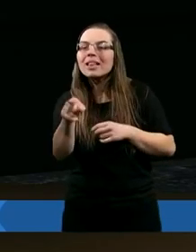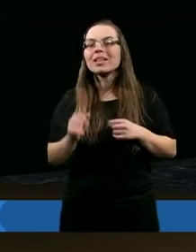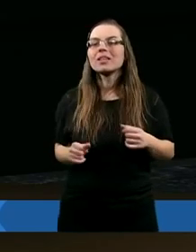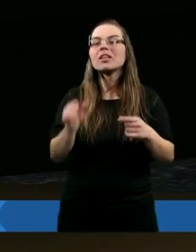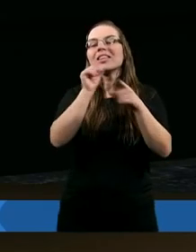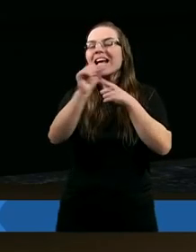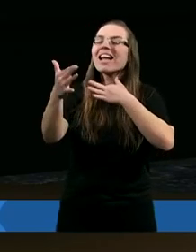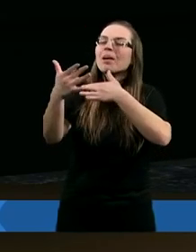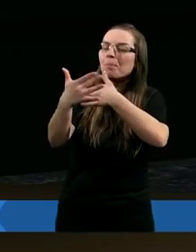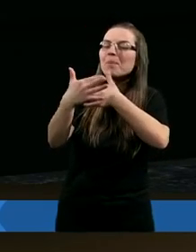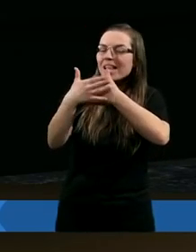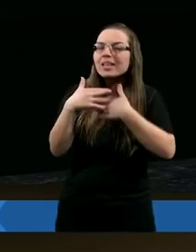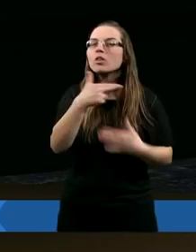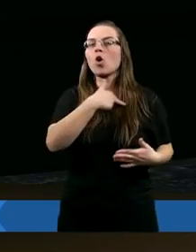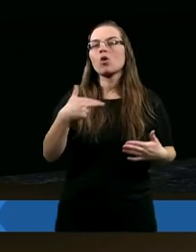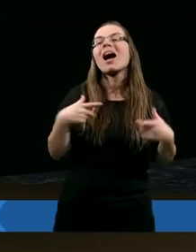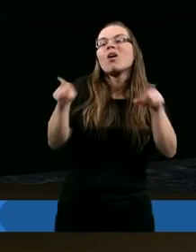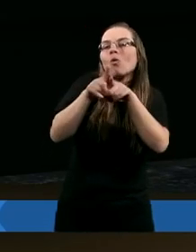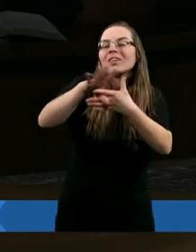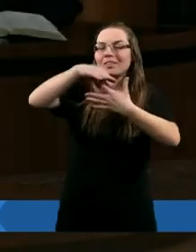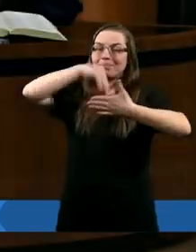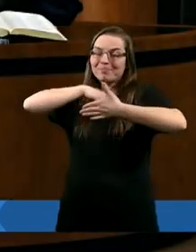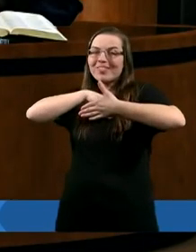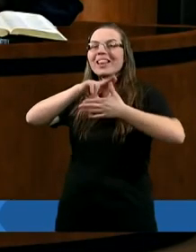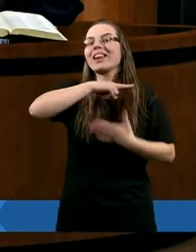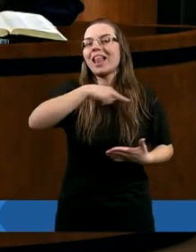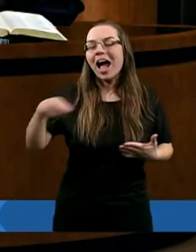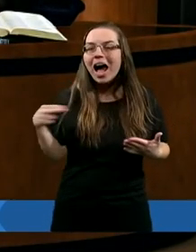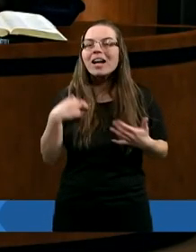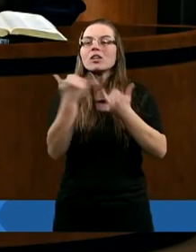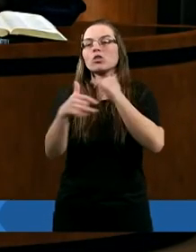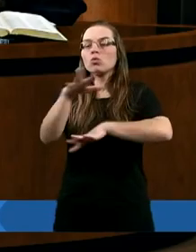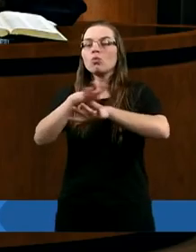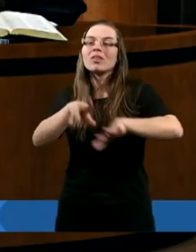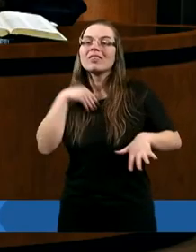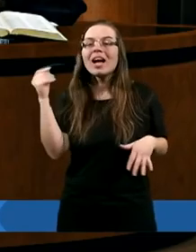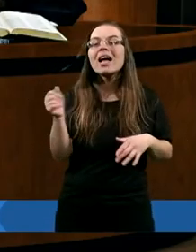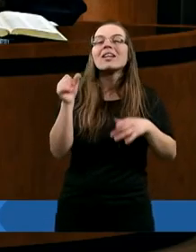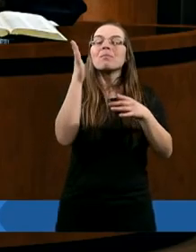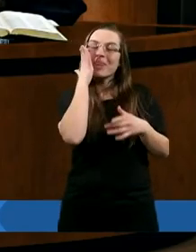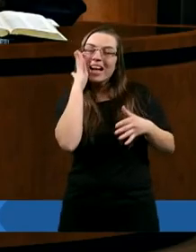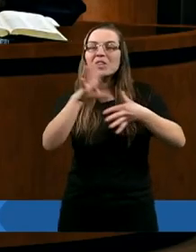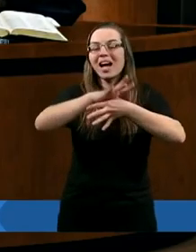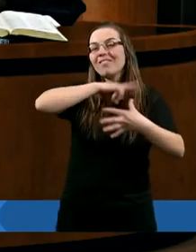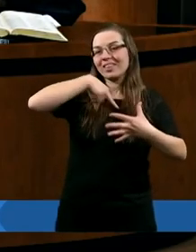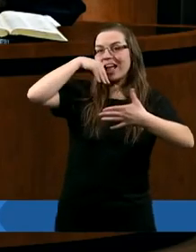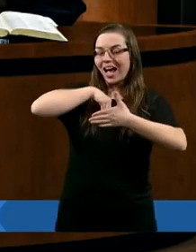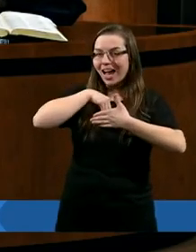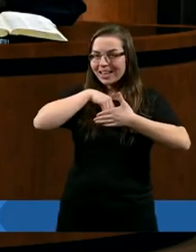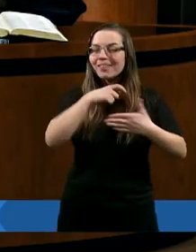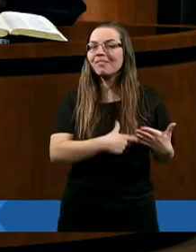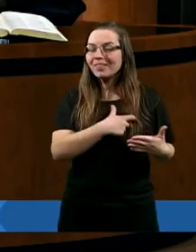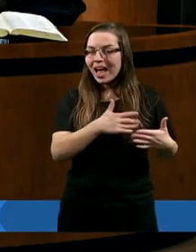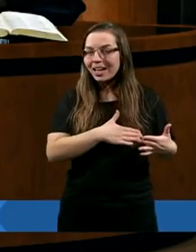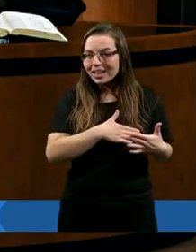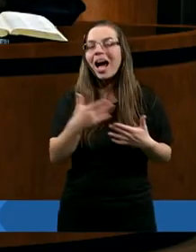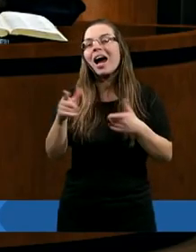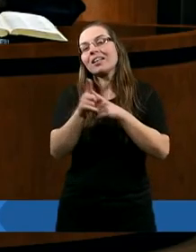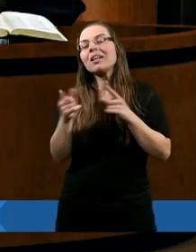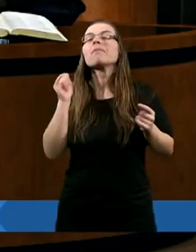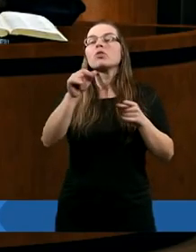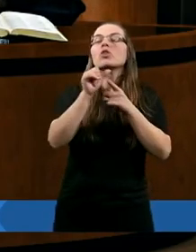blisko nas, wręcz jest w nas, bo mówisz, Duch Święty mówi, że jest ten, który mieszka w nas, tak? Jeżdż Duch Święty mieszka w